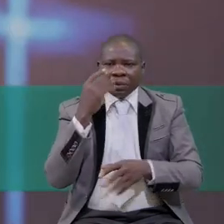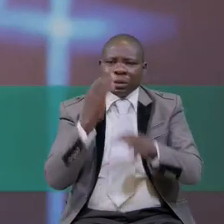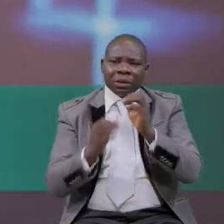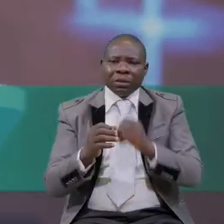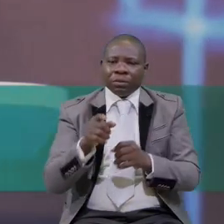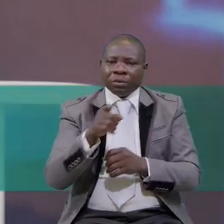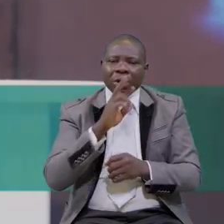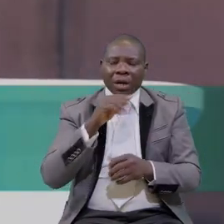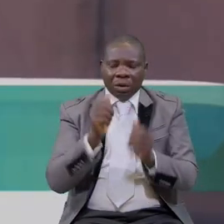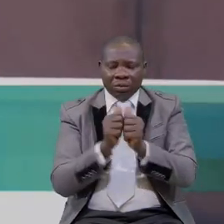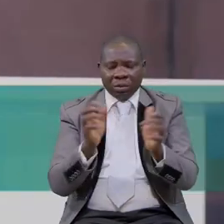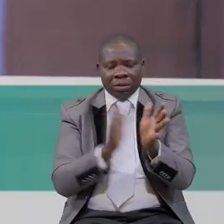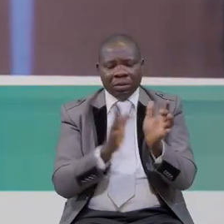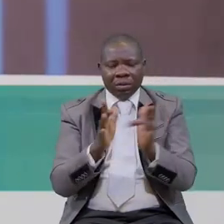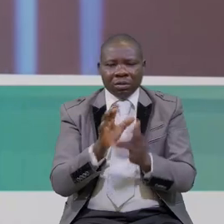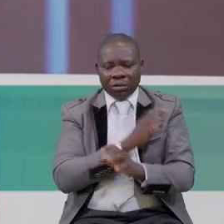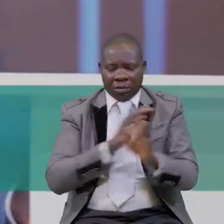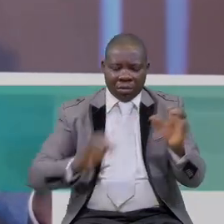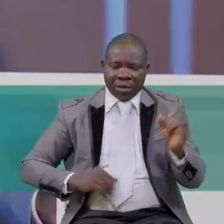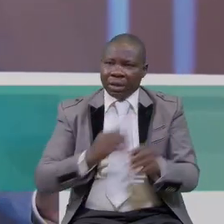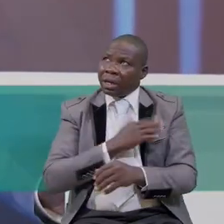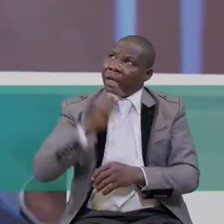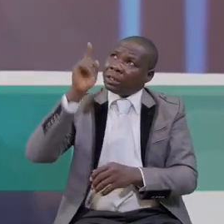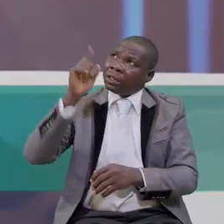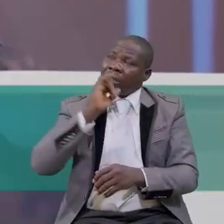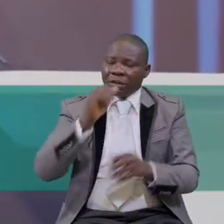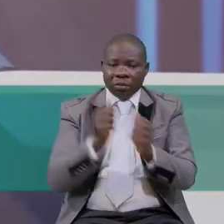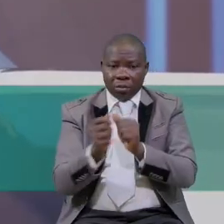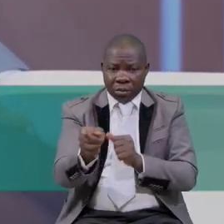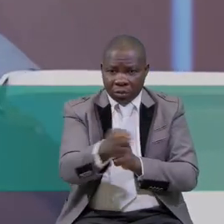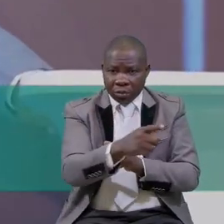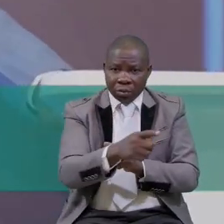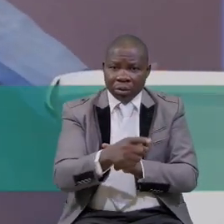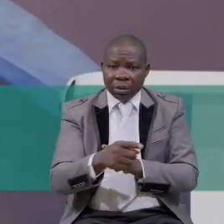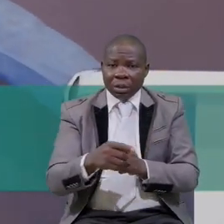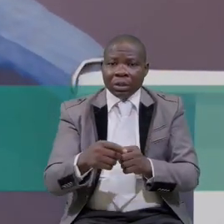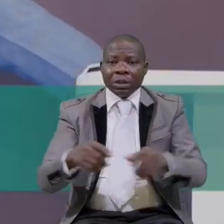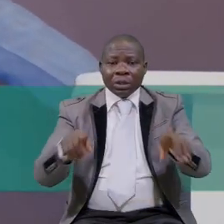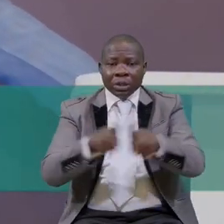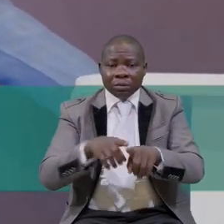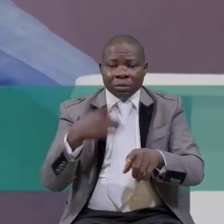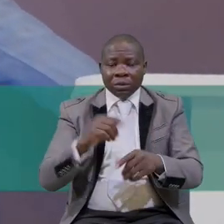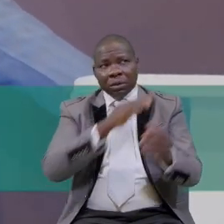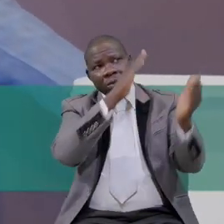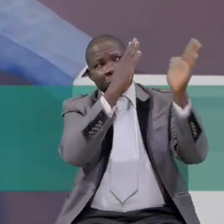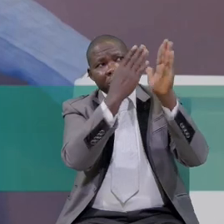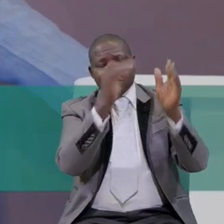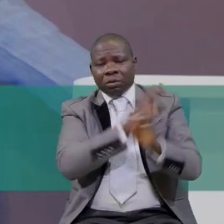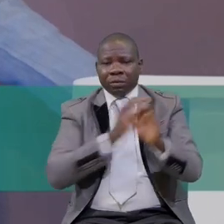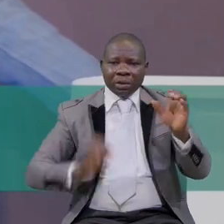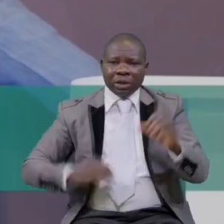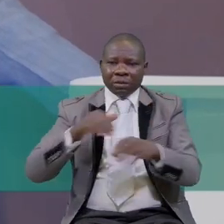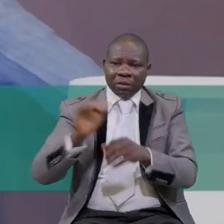Si vous êtes avec Jésus-Christ et qu'il est avec vous, même la présence de Christ dans votre